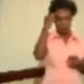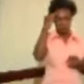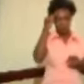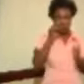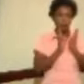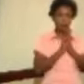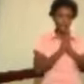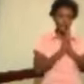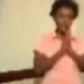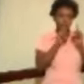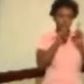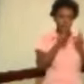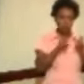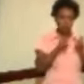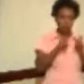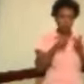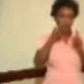ensuite,